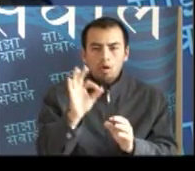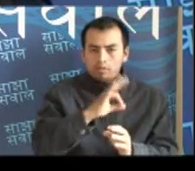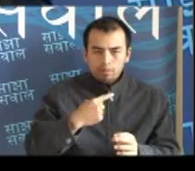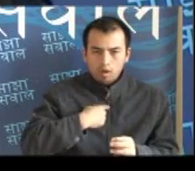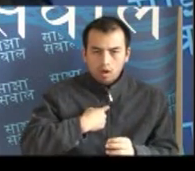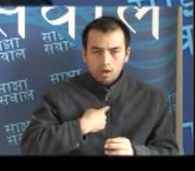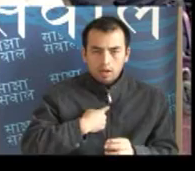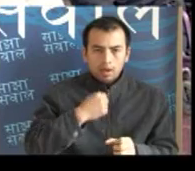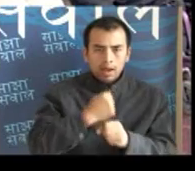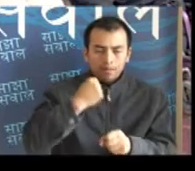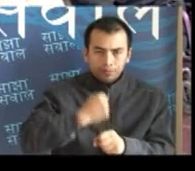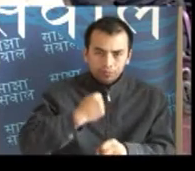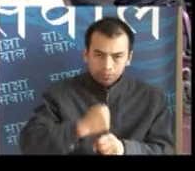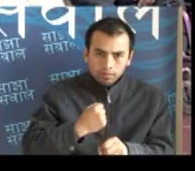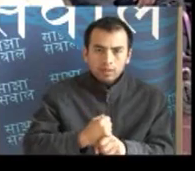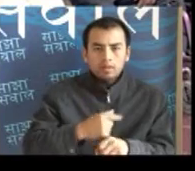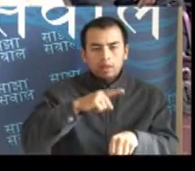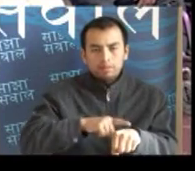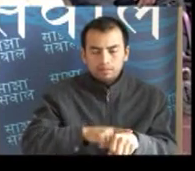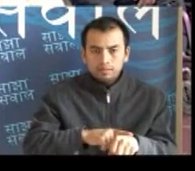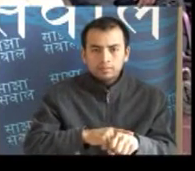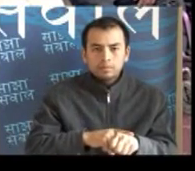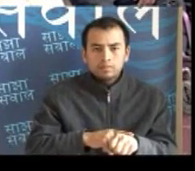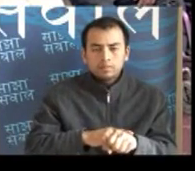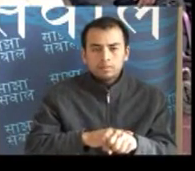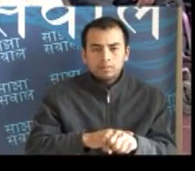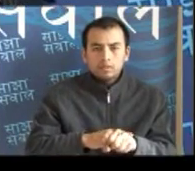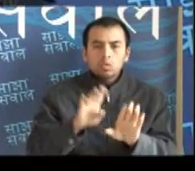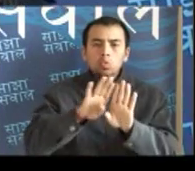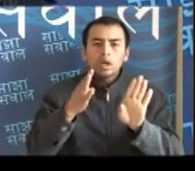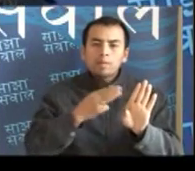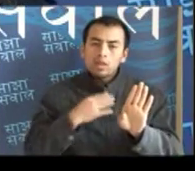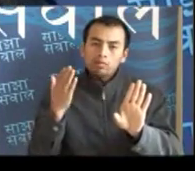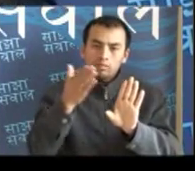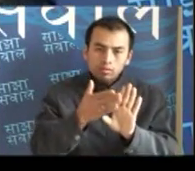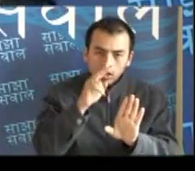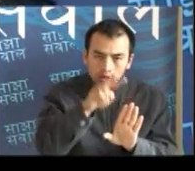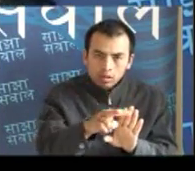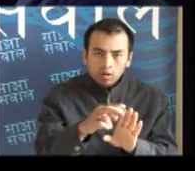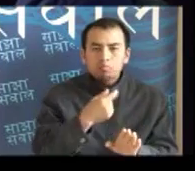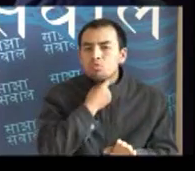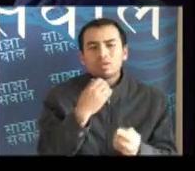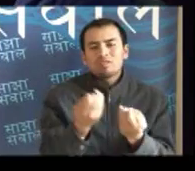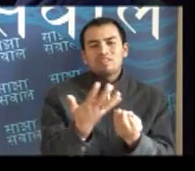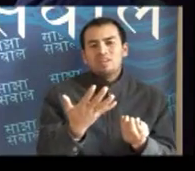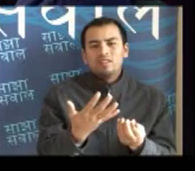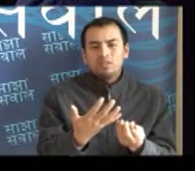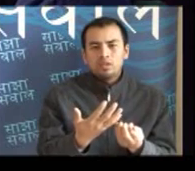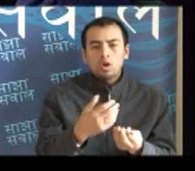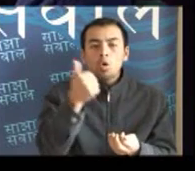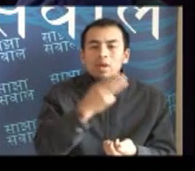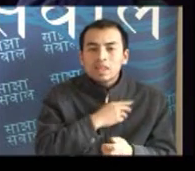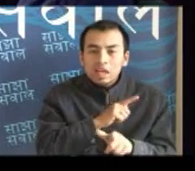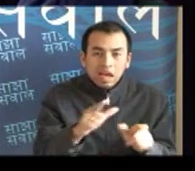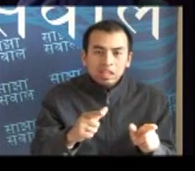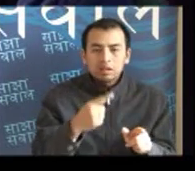कार्यालयमा आफ्नो काम गरेर बसिरहेको हुन्छु, अनि यसो ढोकाबाट छिर्ने बित्तिकै पहिला त पत्याउँदै पत्याउनुहुन्न कि के हुन्छ, अरू कोही